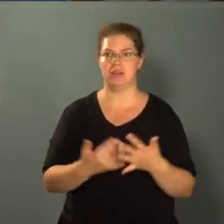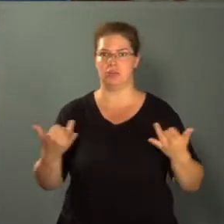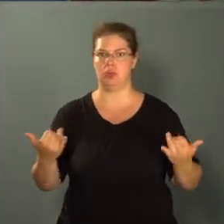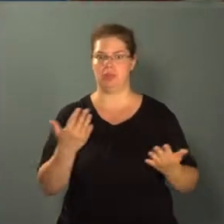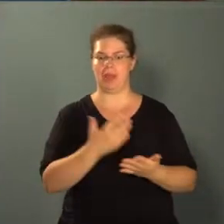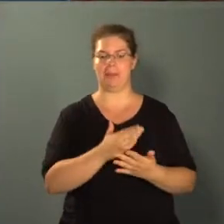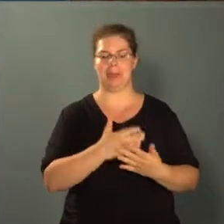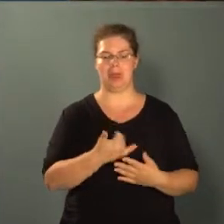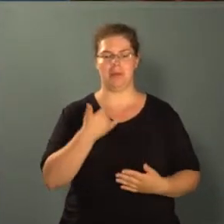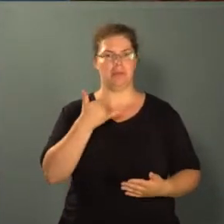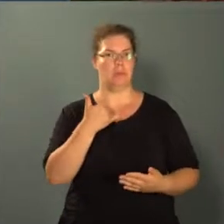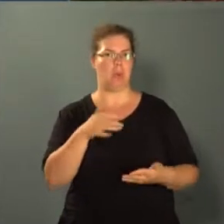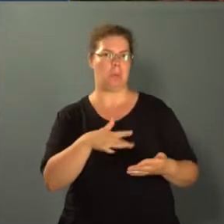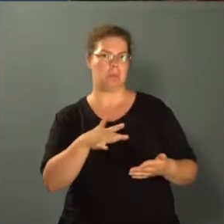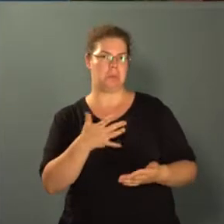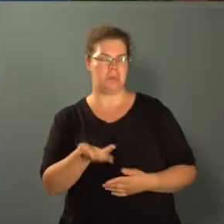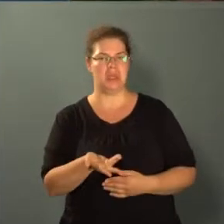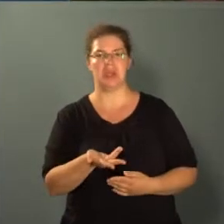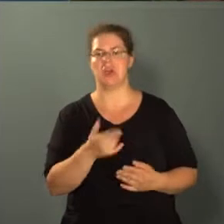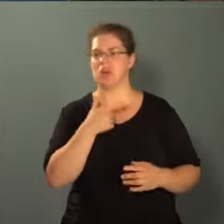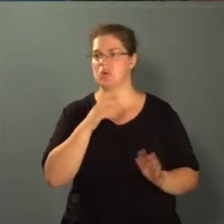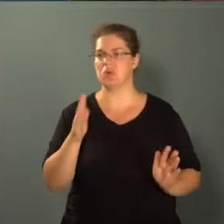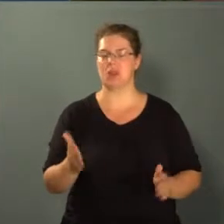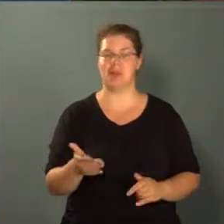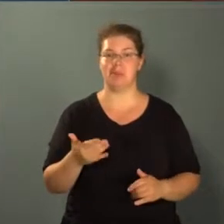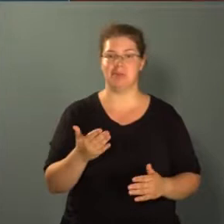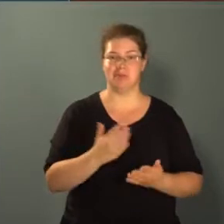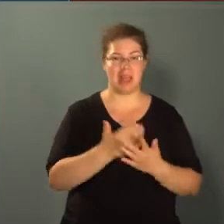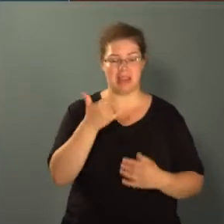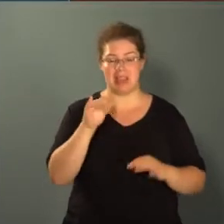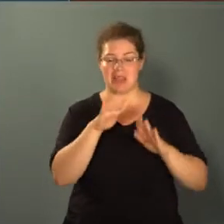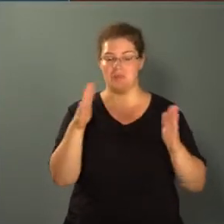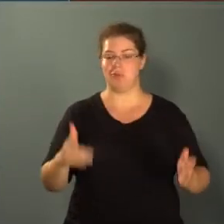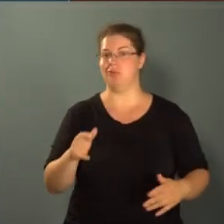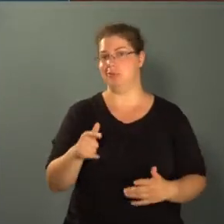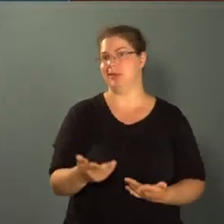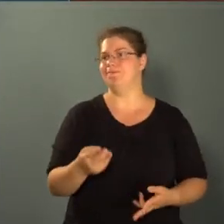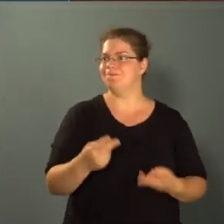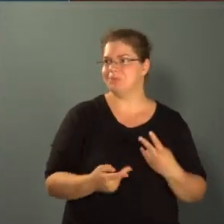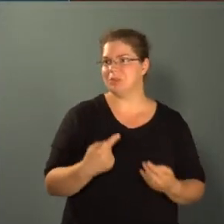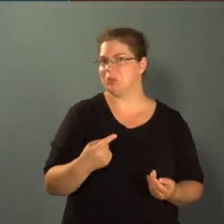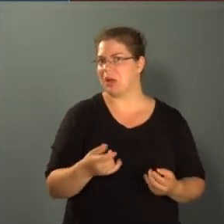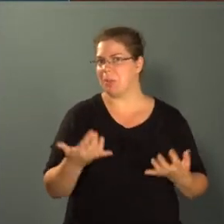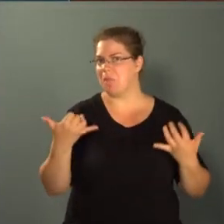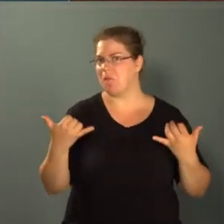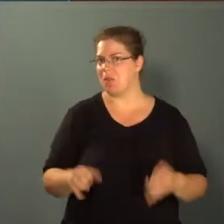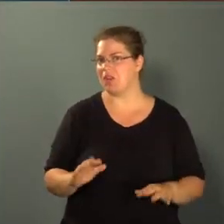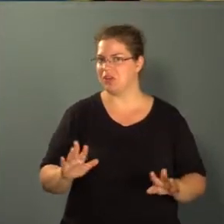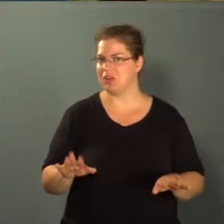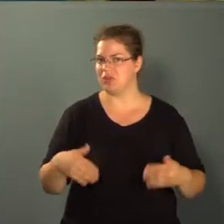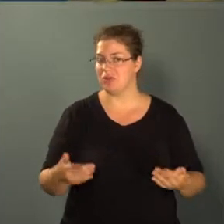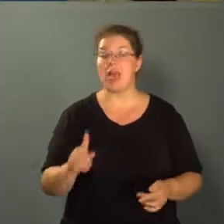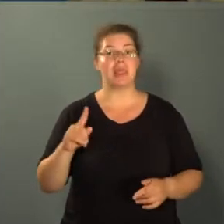most meg már a mobilkorszakban ott tartunk, hogy a telefonfülke is végül is önmagában feleslegesé vált, de